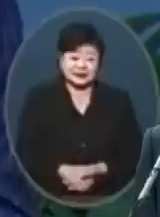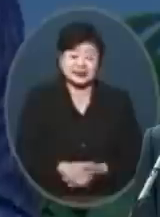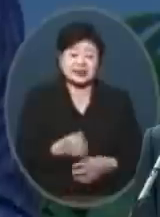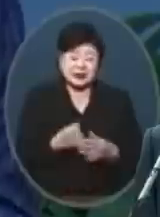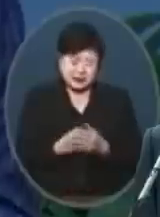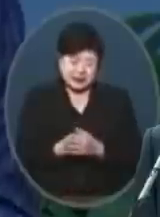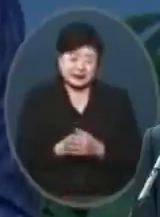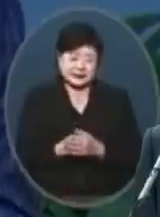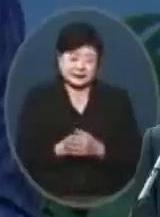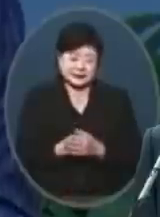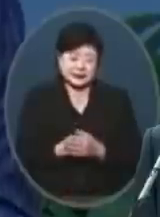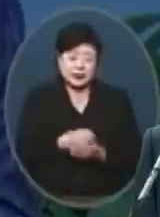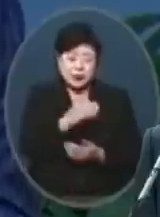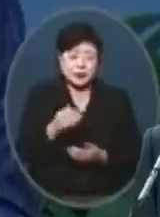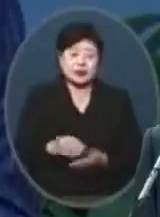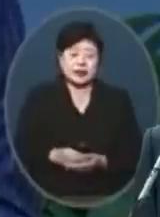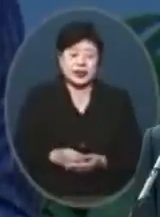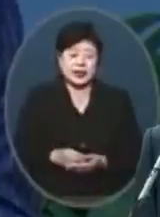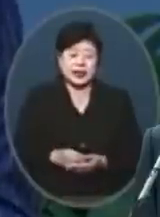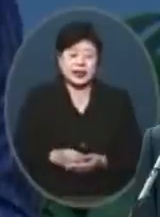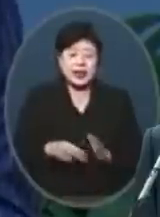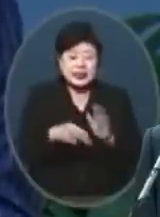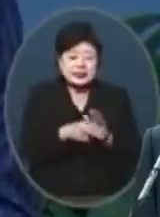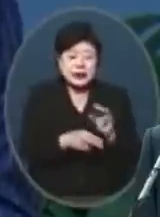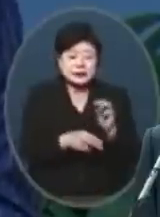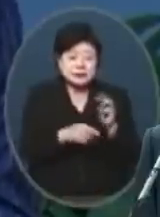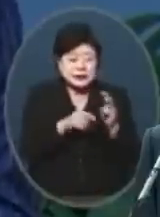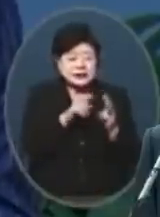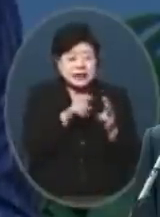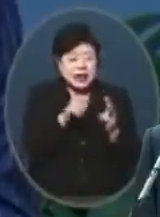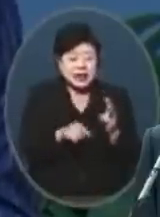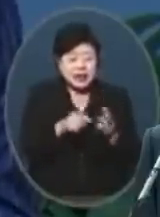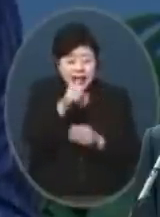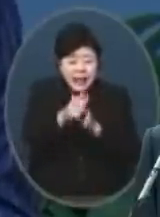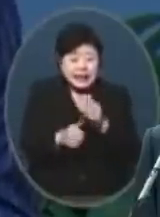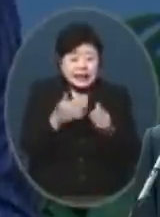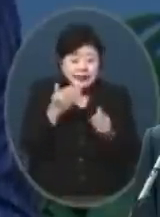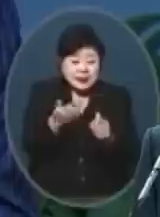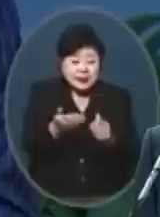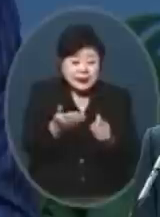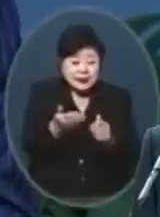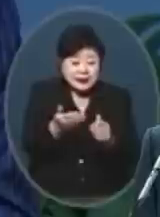그러므로 우리가 이사야 53장에 나타난 하나님의 사랑을